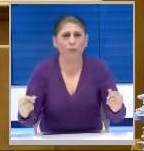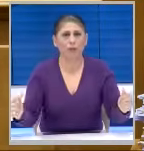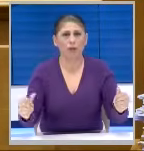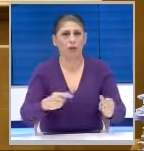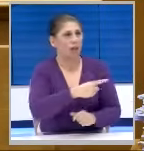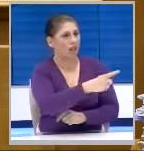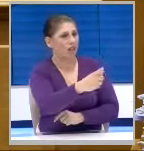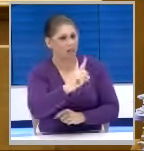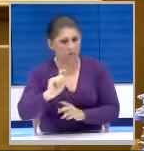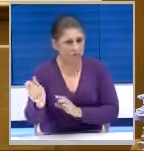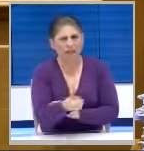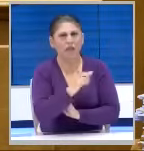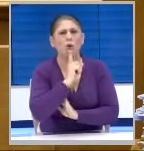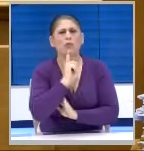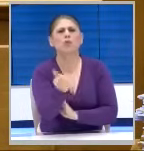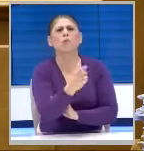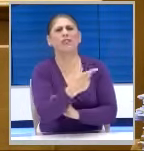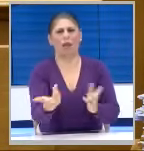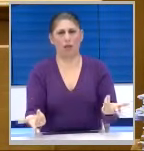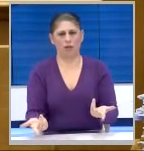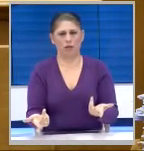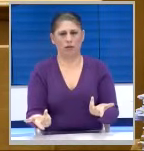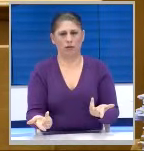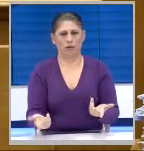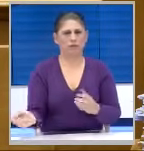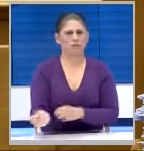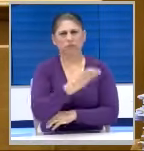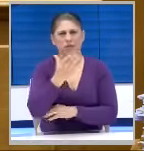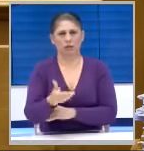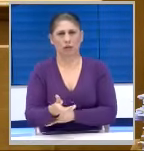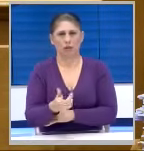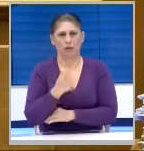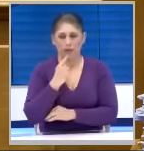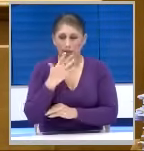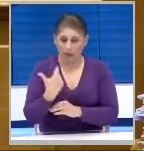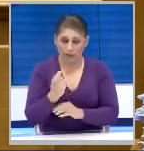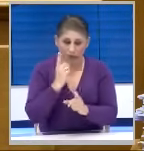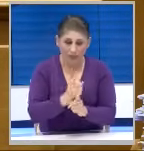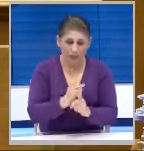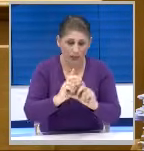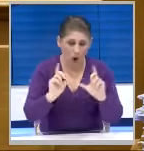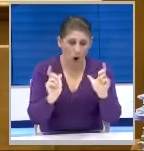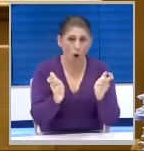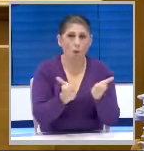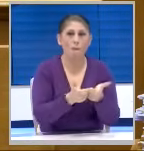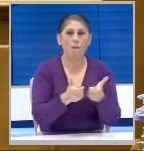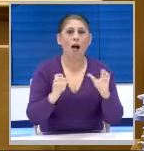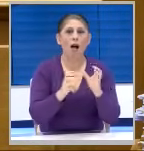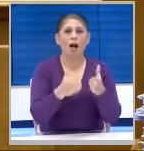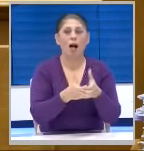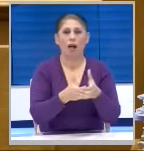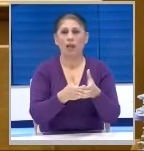εξαημερον άρον σαν σκουπίδια βρέθηκαν από την ειδική ομάδα ούμι 9 μήνες μετά